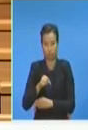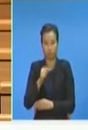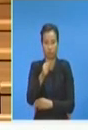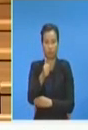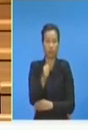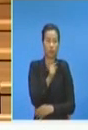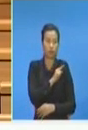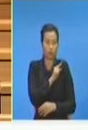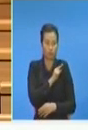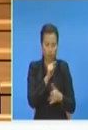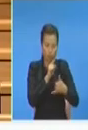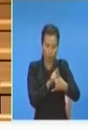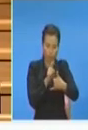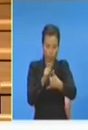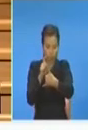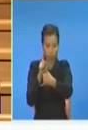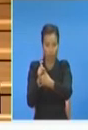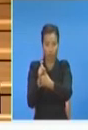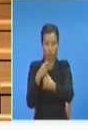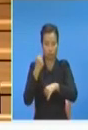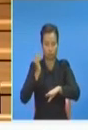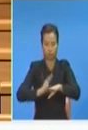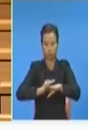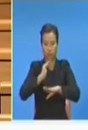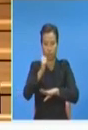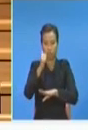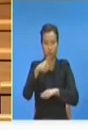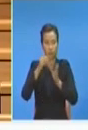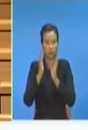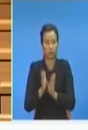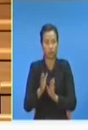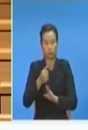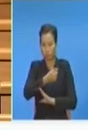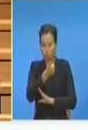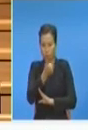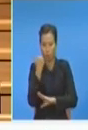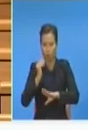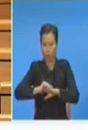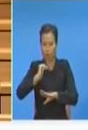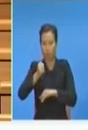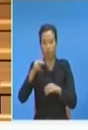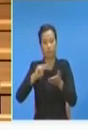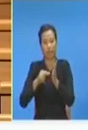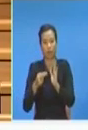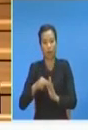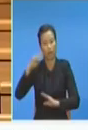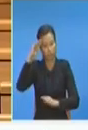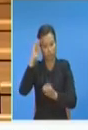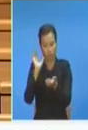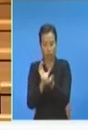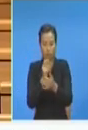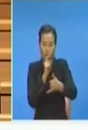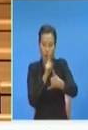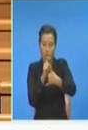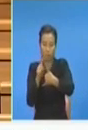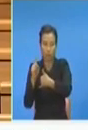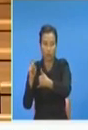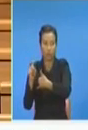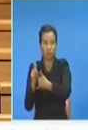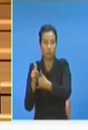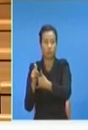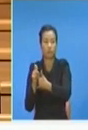หน้าที่นี้สำลิดผลและเก่งที่สุดในประเทศไทยก็คือตำรวจชุดสืบสวนสอบสวนไม่มีชุดใดในโลกนี่ที่จะเ